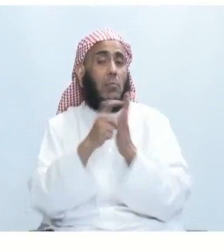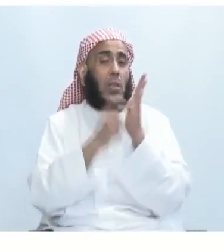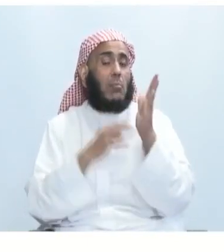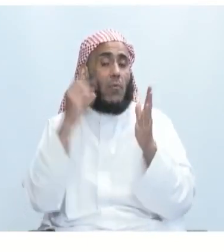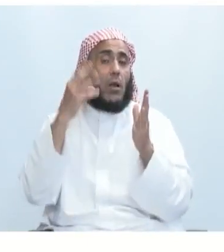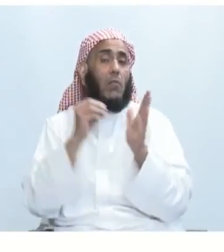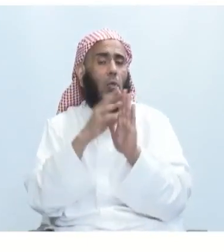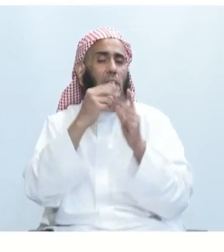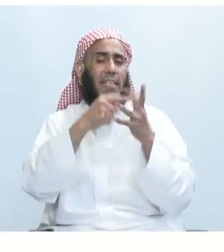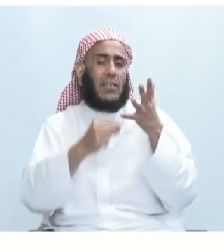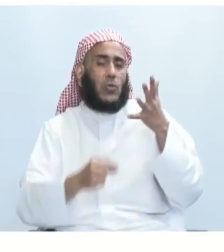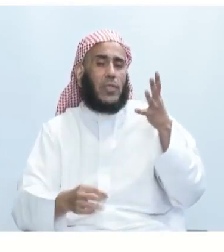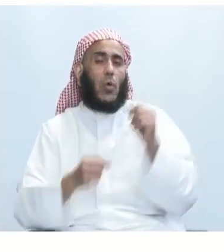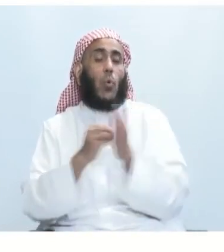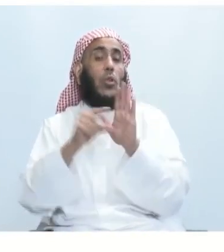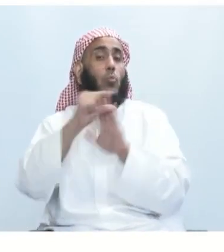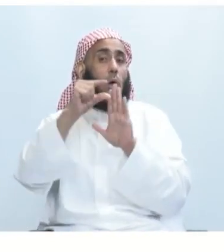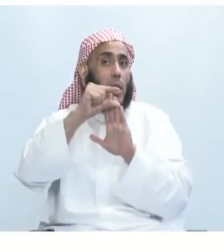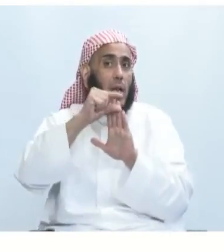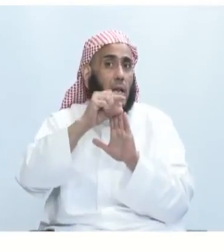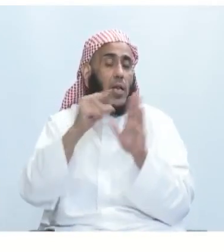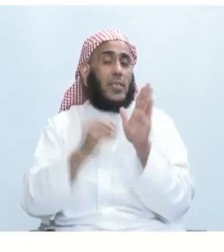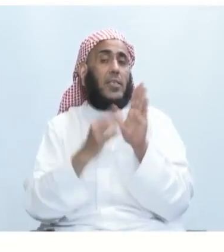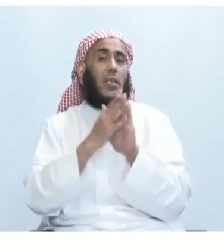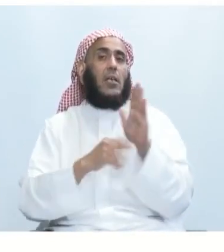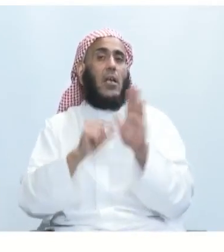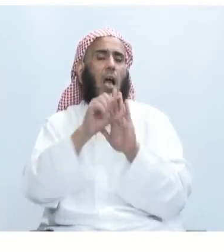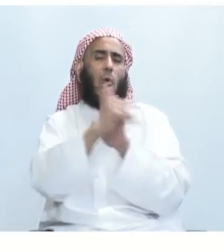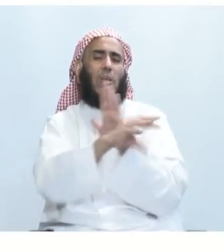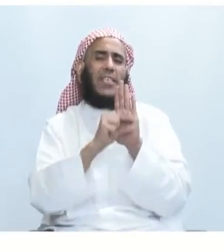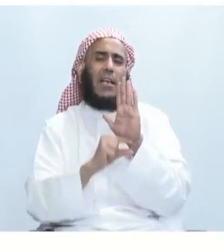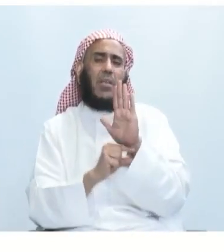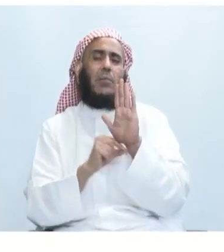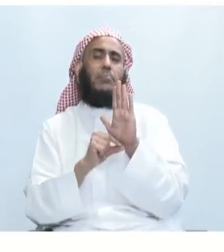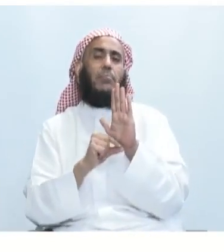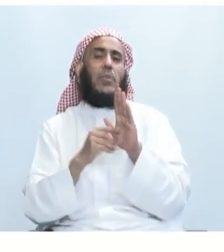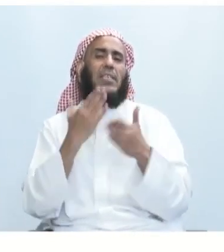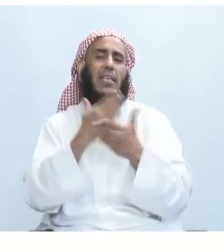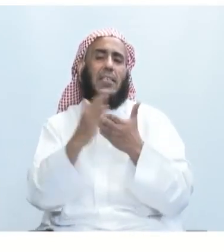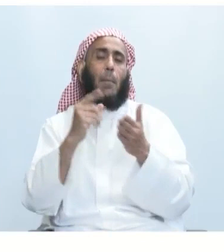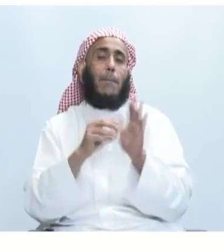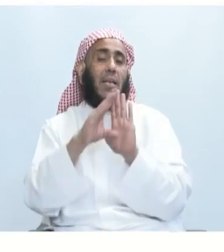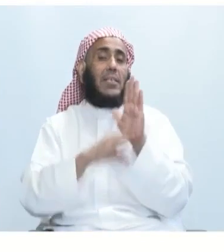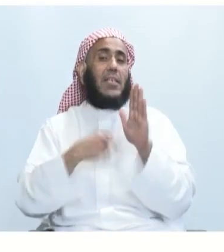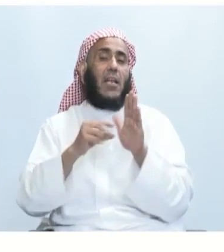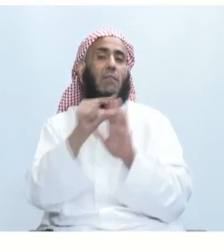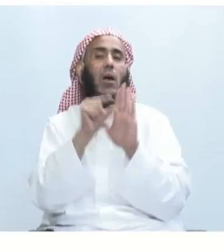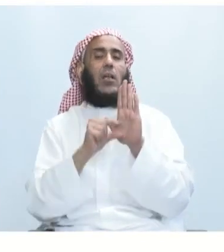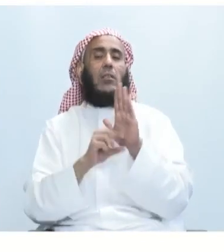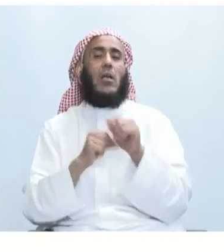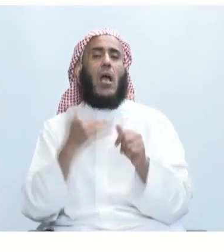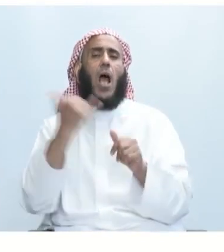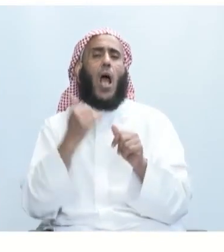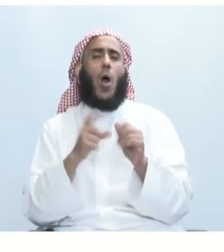اكار موضوع تسلسله وضع عنوان هو وضع عنوان للنص وكذلك عناوين جانبيه وايضا تقسيم النص الى فقرات اهم